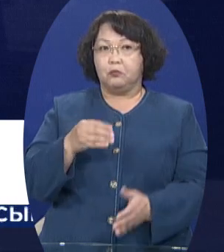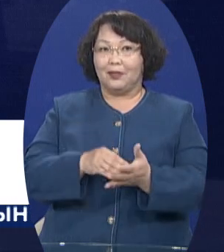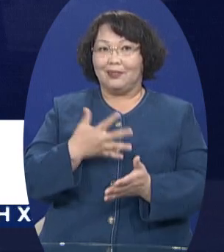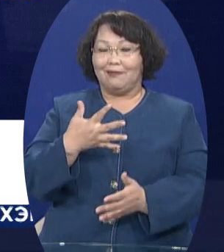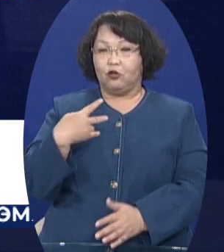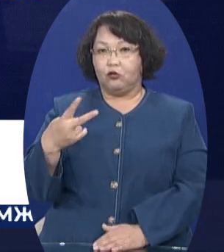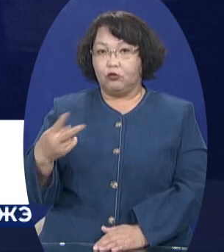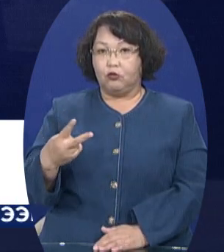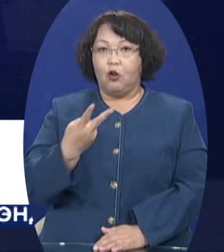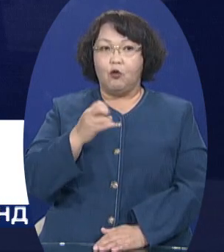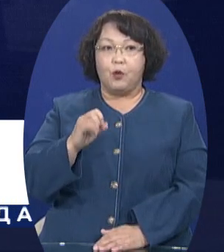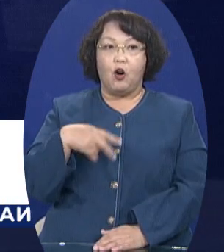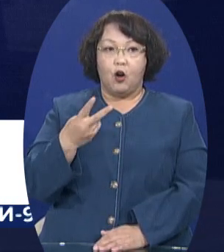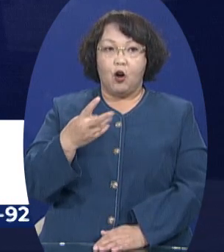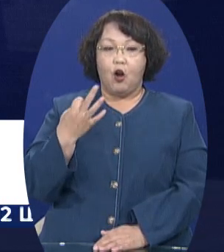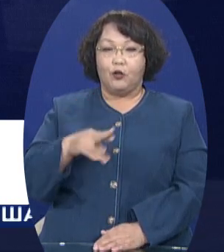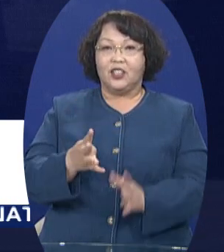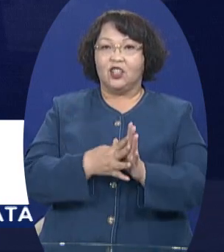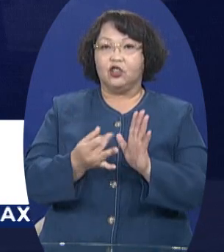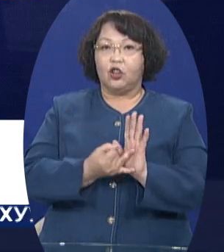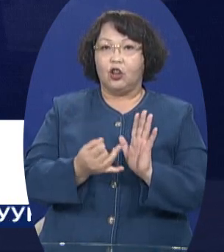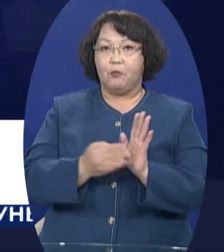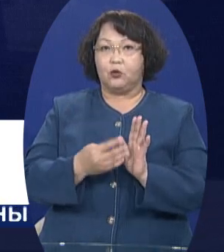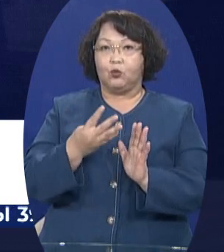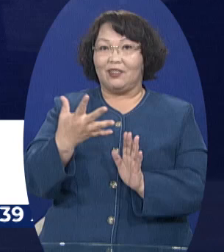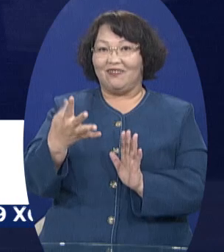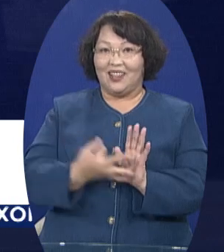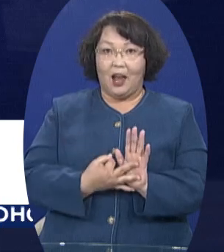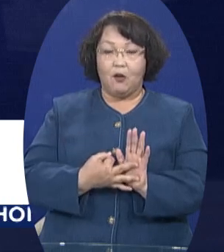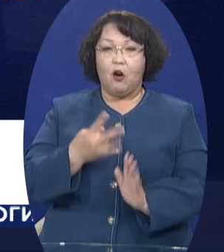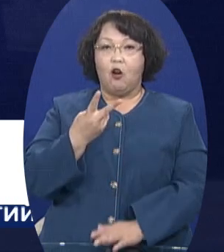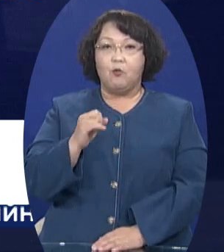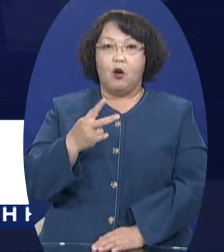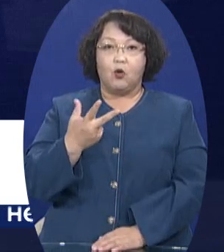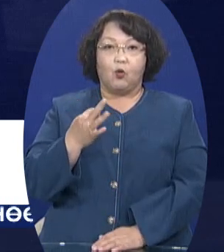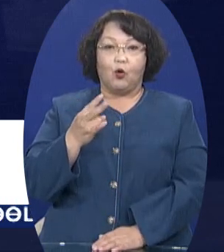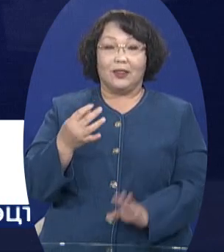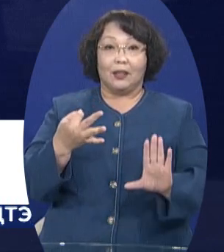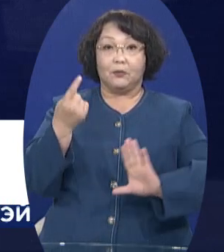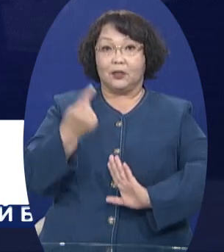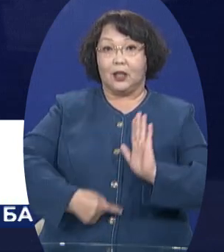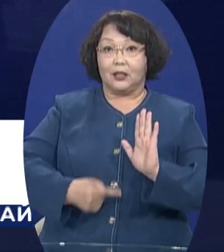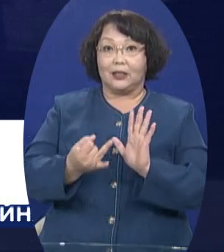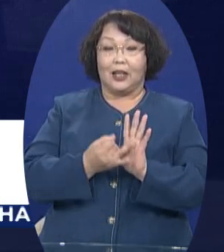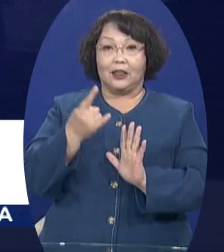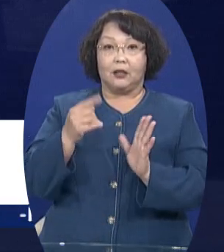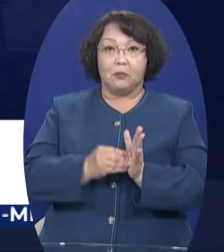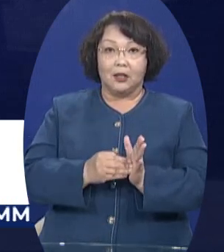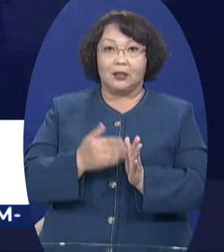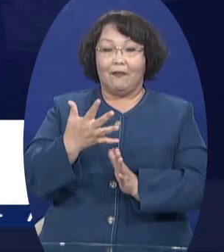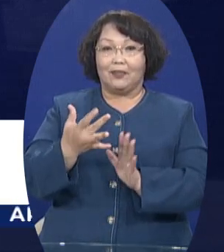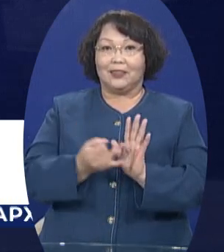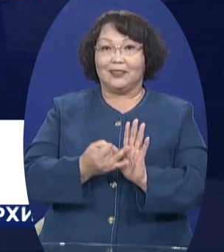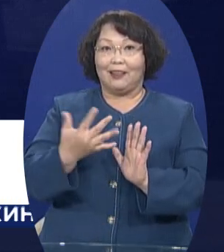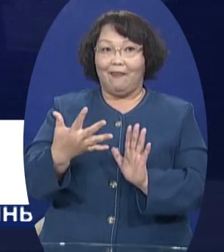104522, 2022 онд 97458, 2023 оны 8-р сарын байдлаар